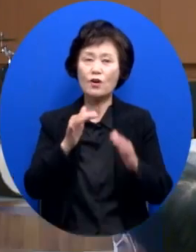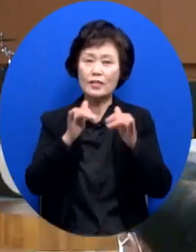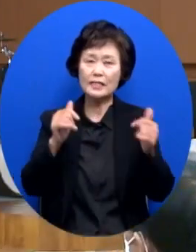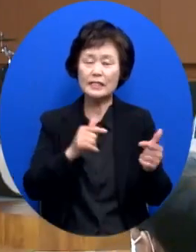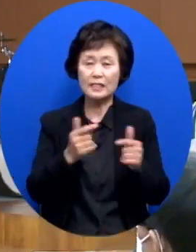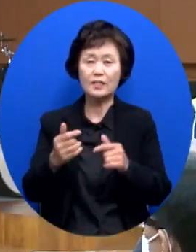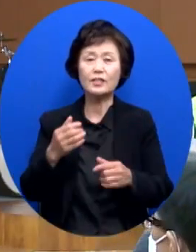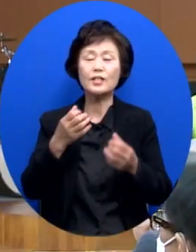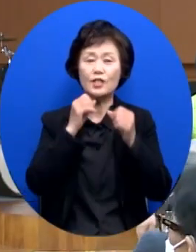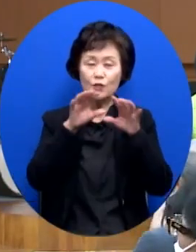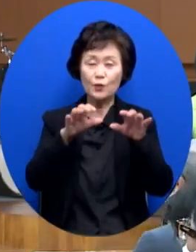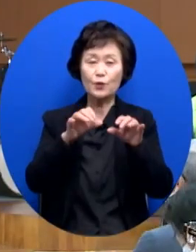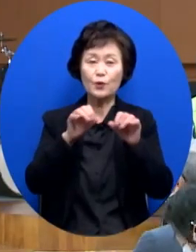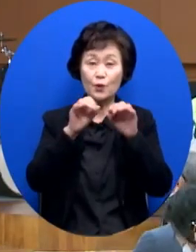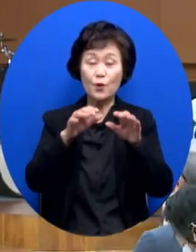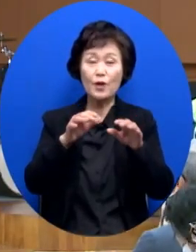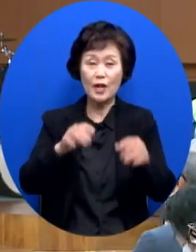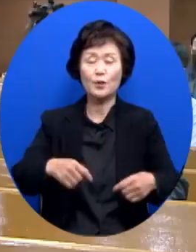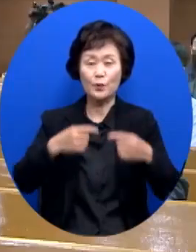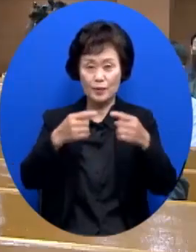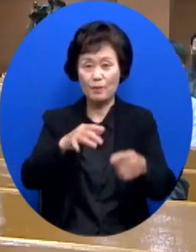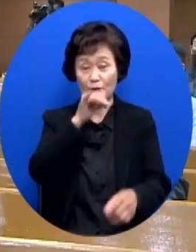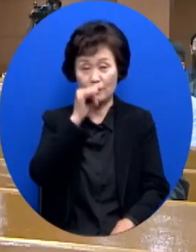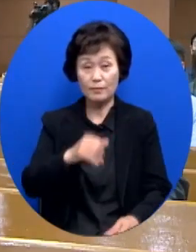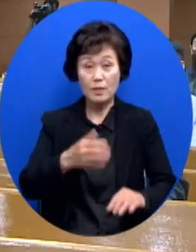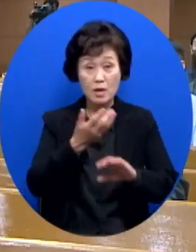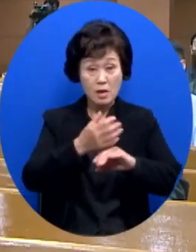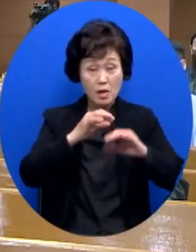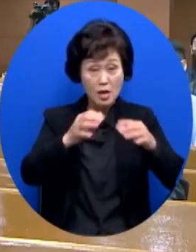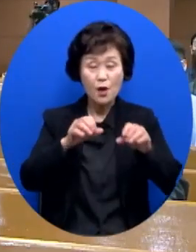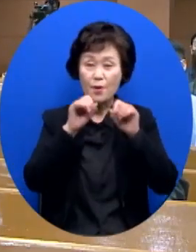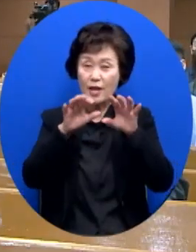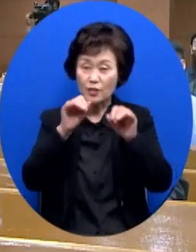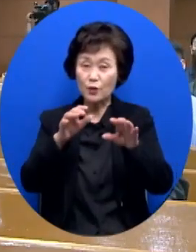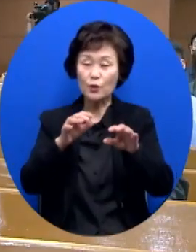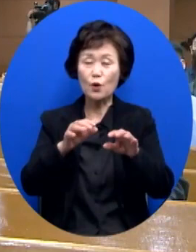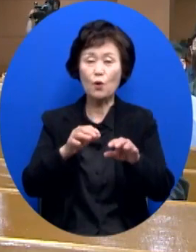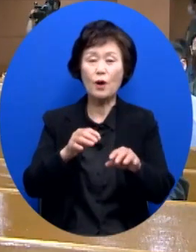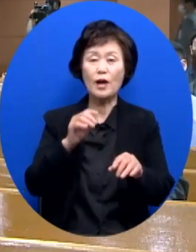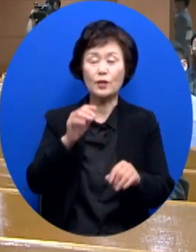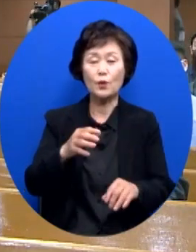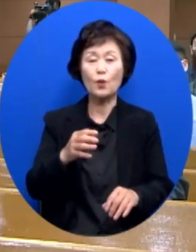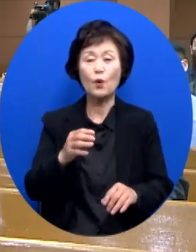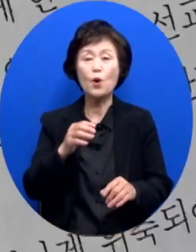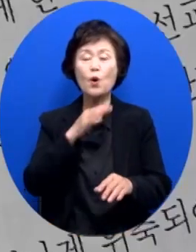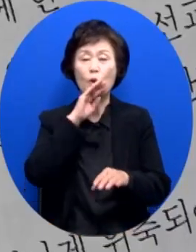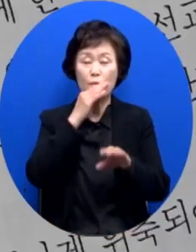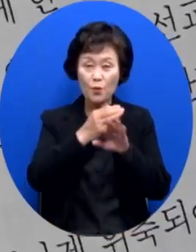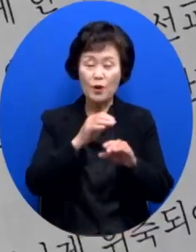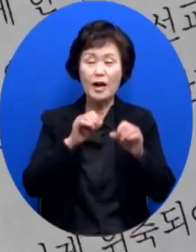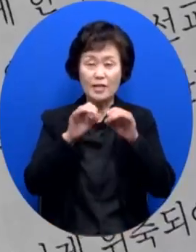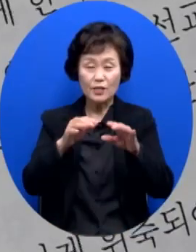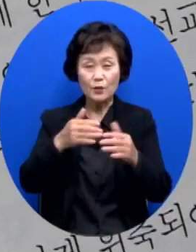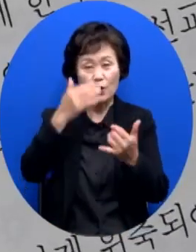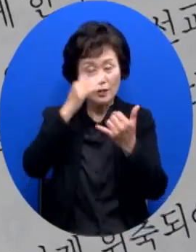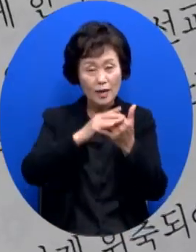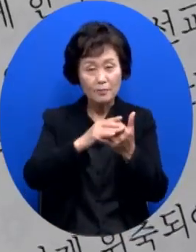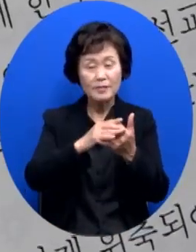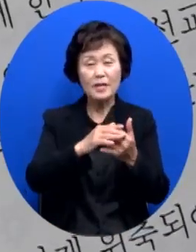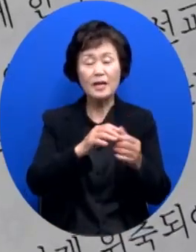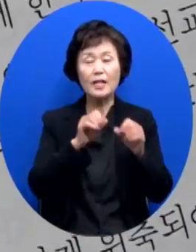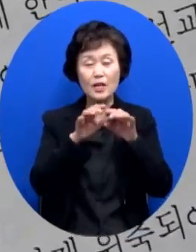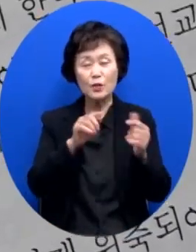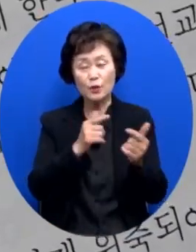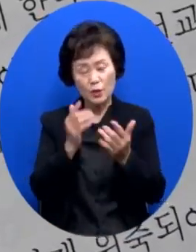이번 학교에서는 해외 선교와 국내 이주 외국인 선교, 그리고 북한 선교와 다음 세대 선교 등 분야별 교육이 진행되고